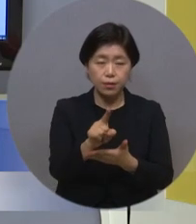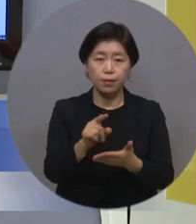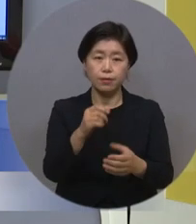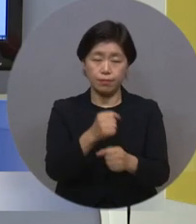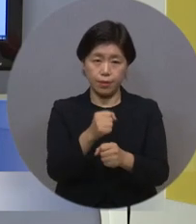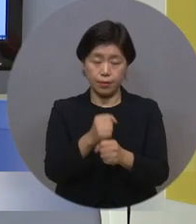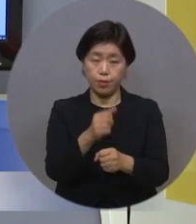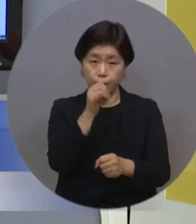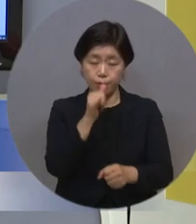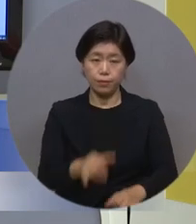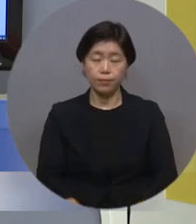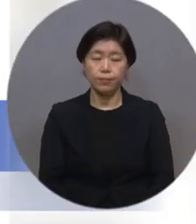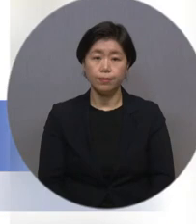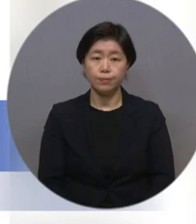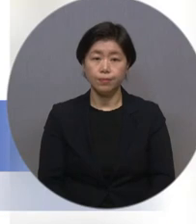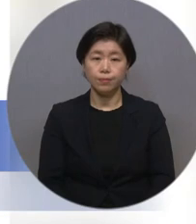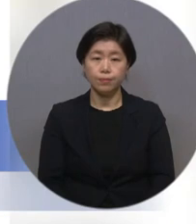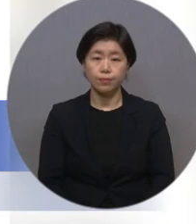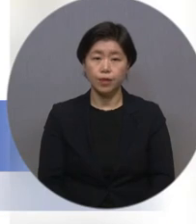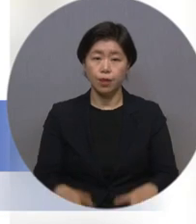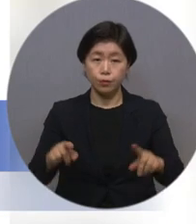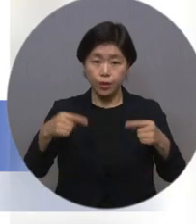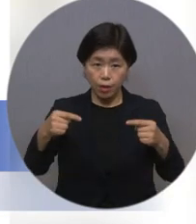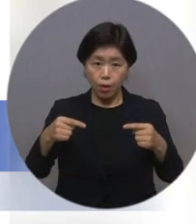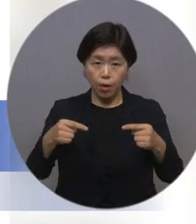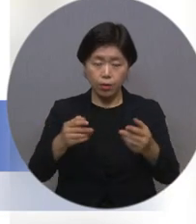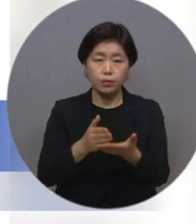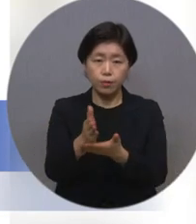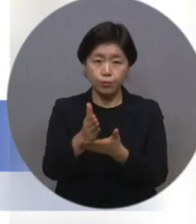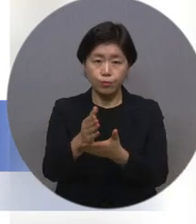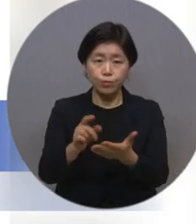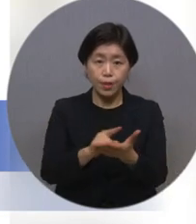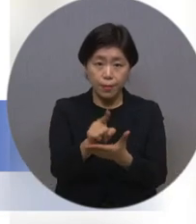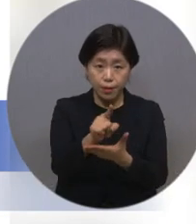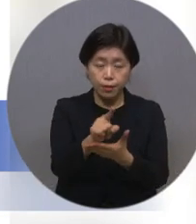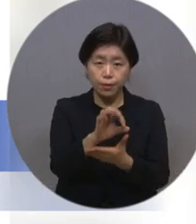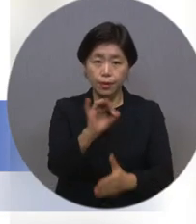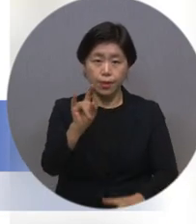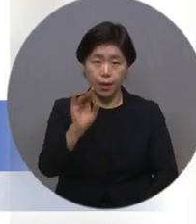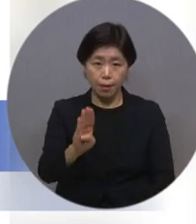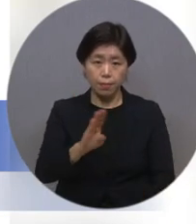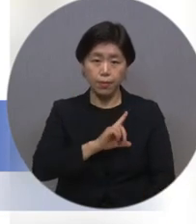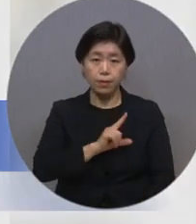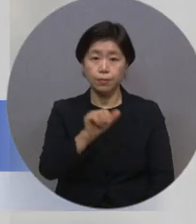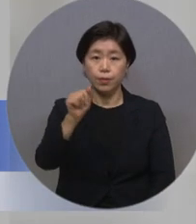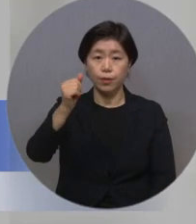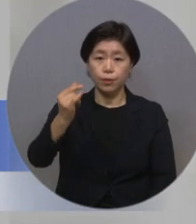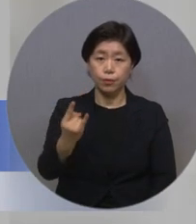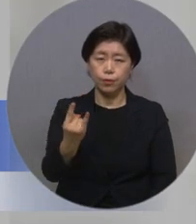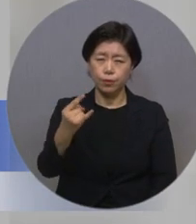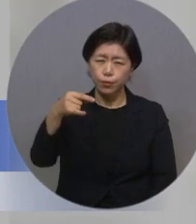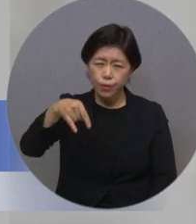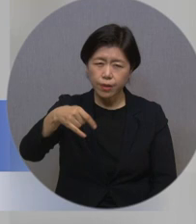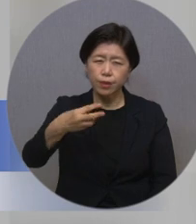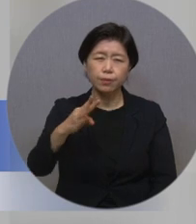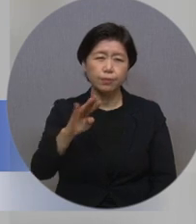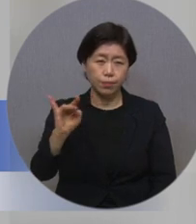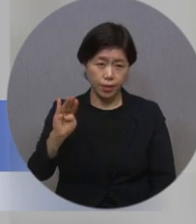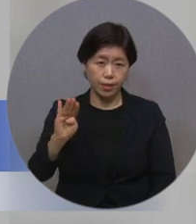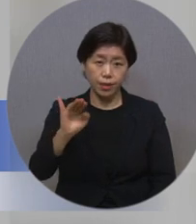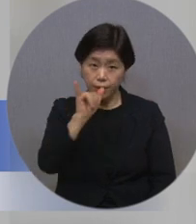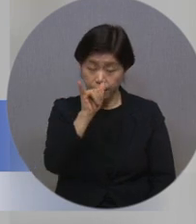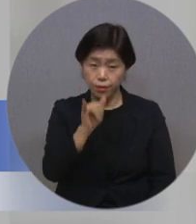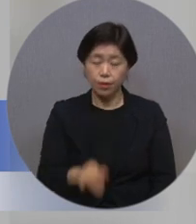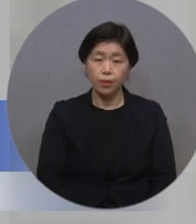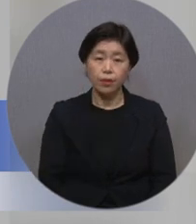들어갔다는 반가운 소식입니다이 휠체어 전용 내비게이션 애플리케이션인 휠비는이 베타 서비스를 우선적으로 시작하고